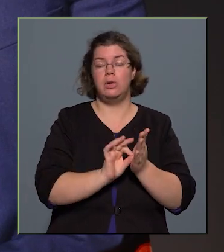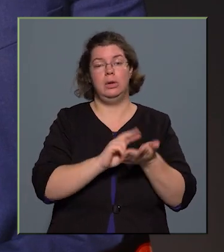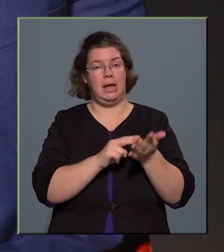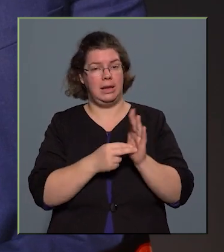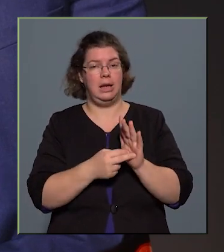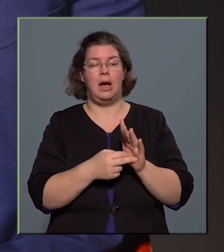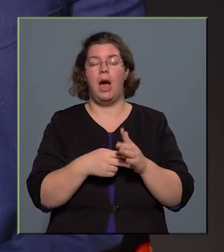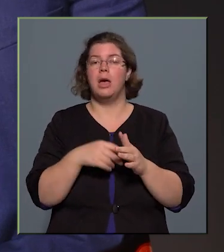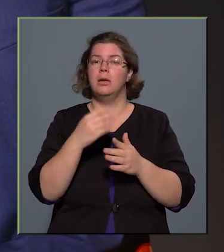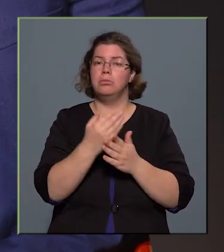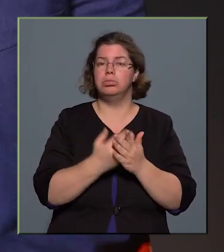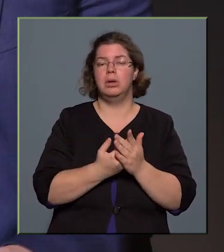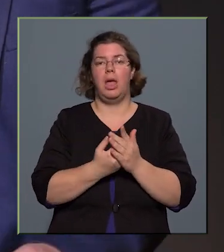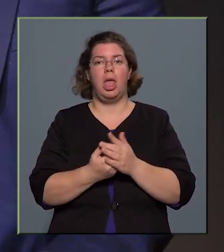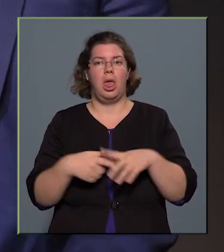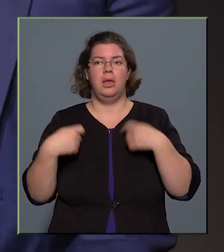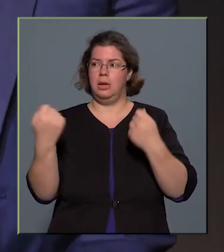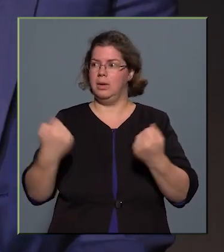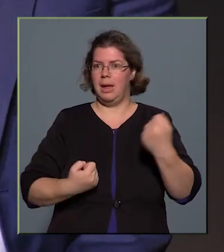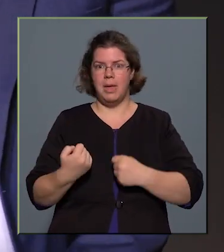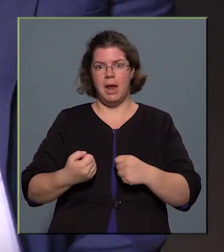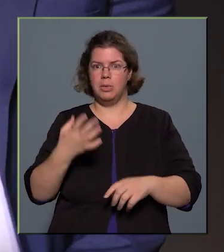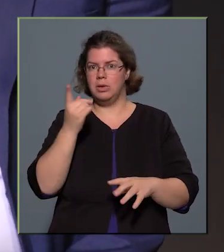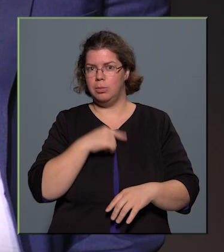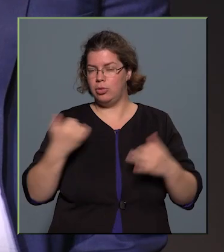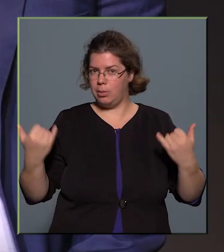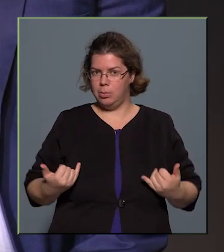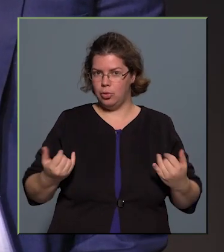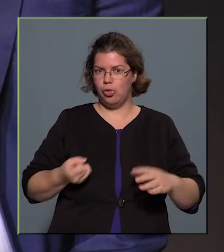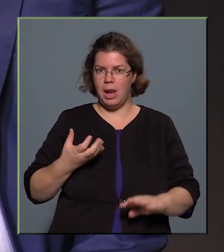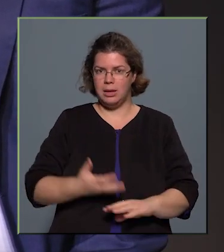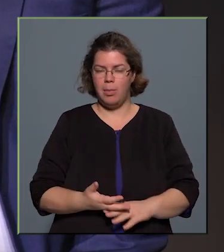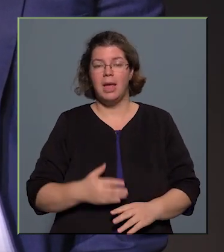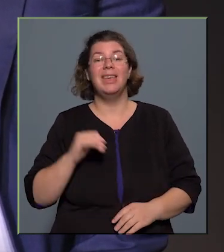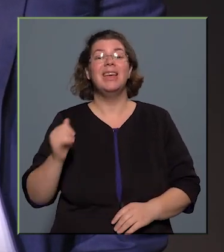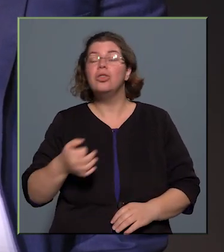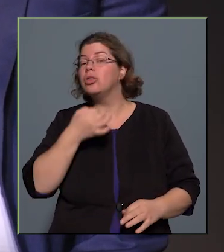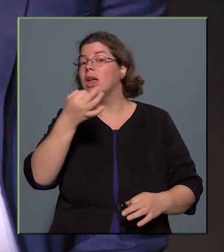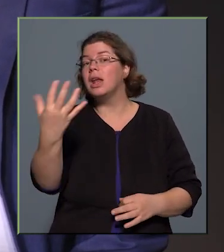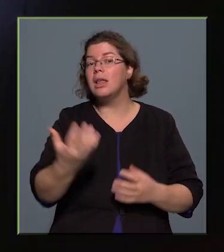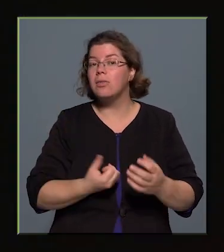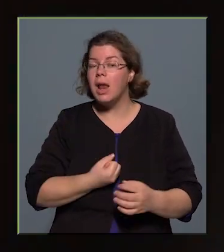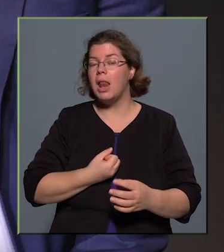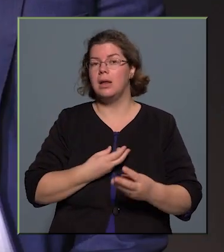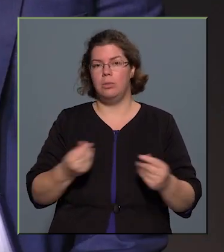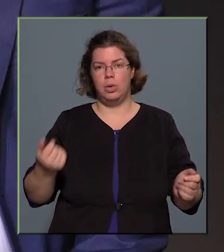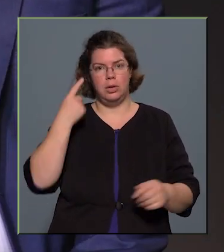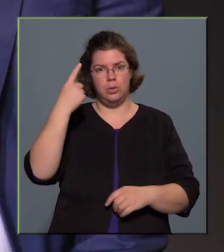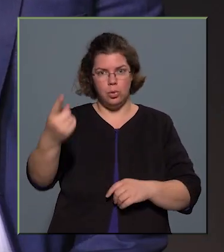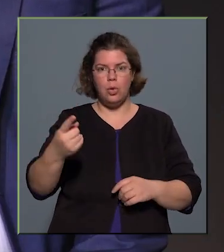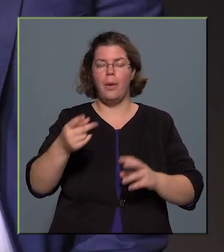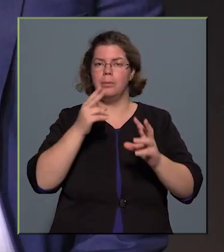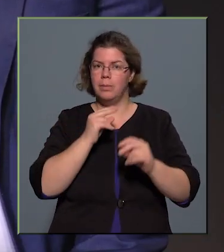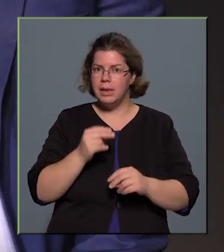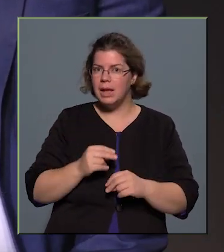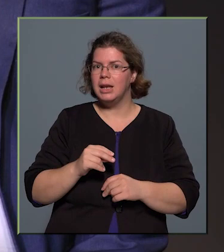adott gépjármű típusnak, ami éppen most jelent meg, és ugye kérdezfelelek módon tudod beszélni intelligens módon egy